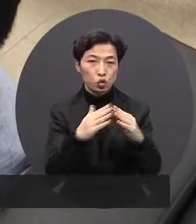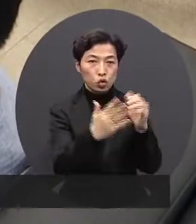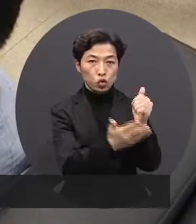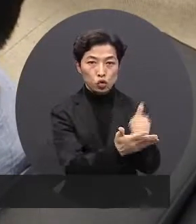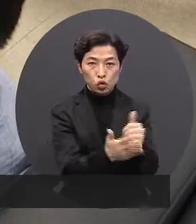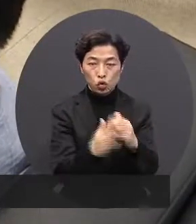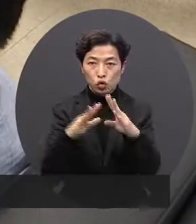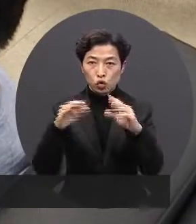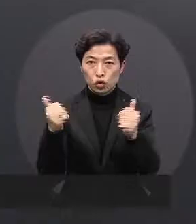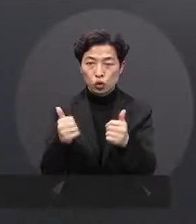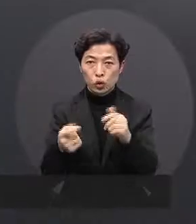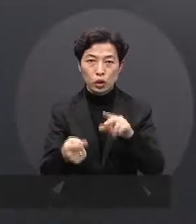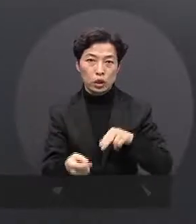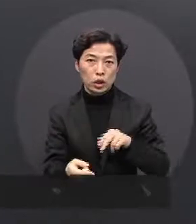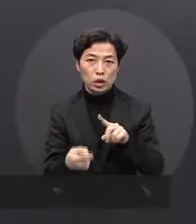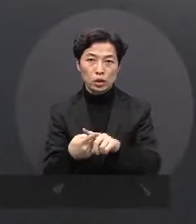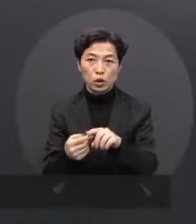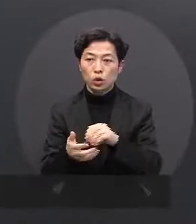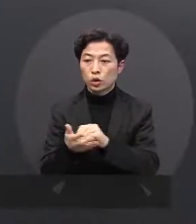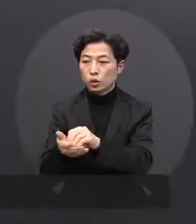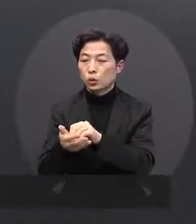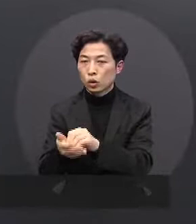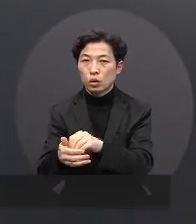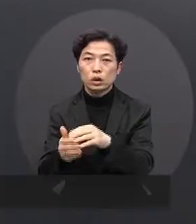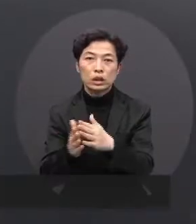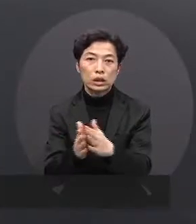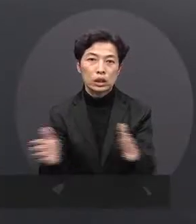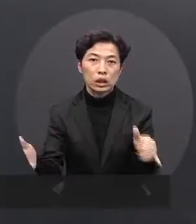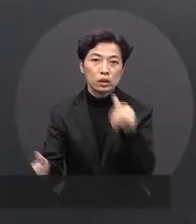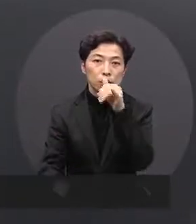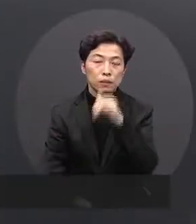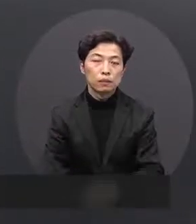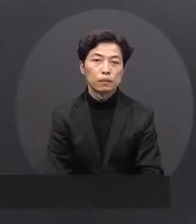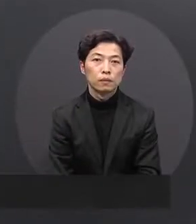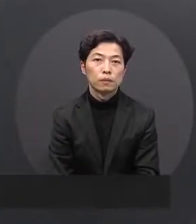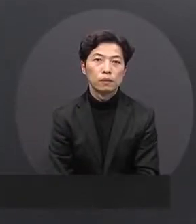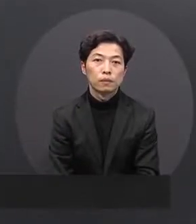선거 예비후보자 등록이 시작됩니다.